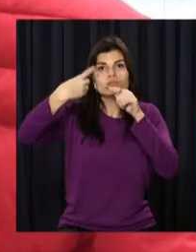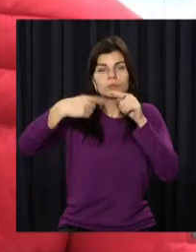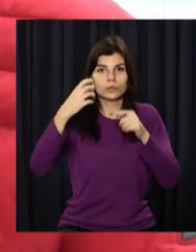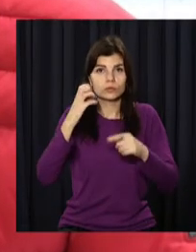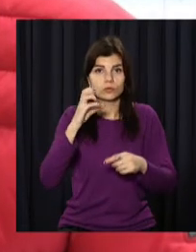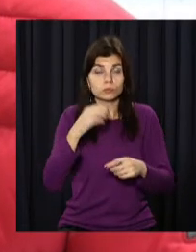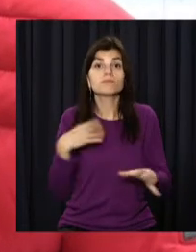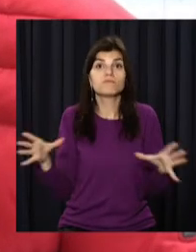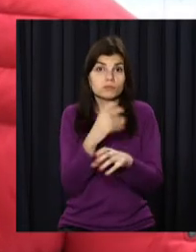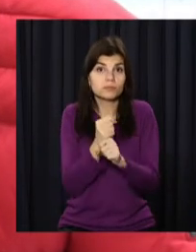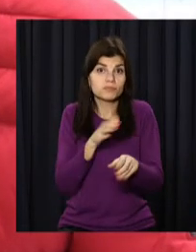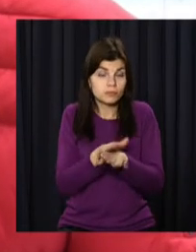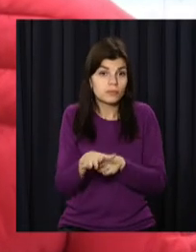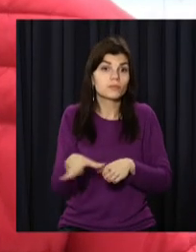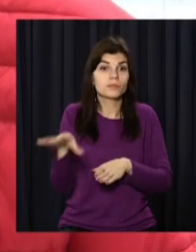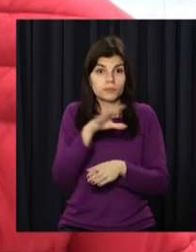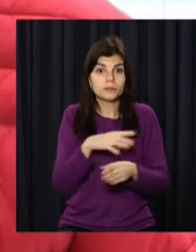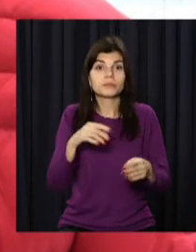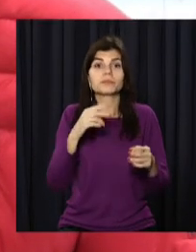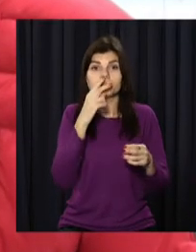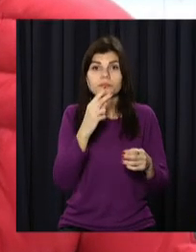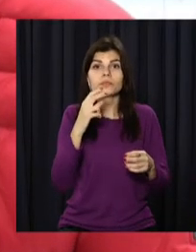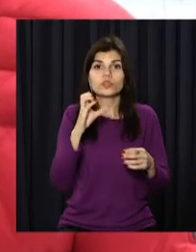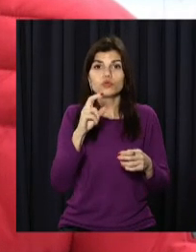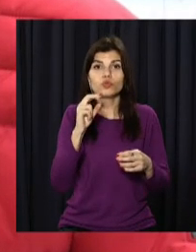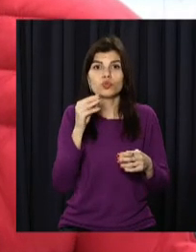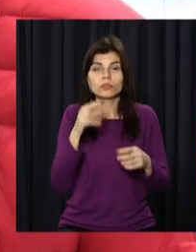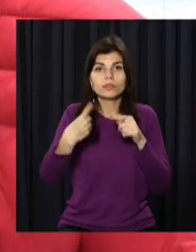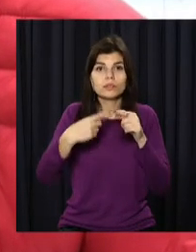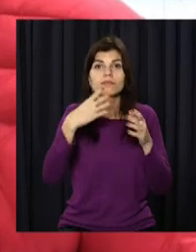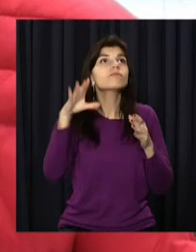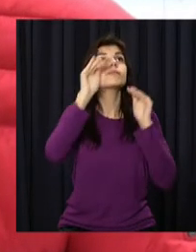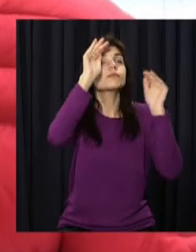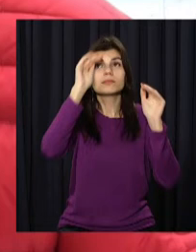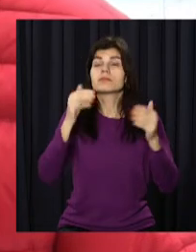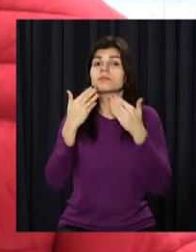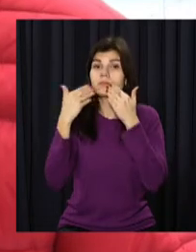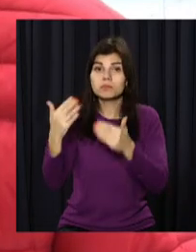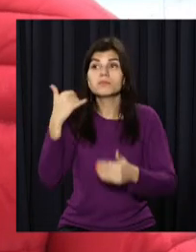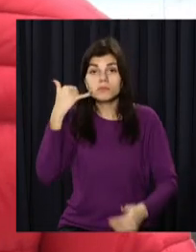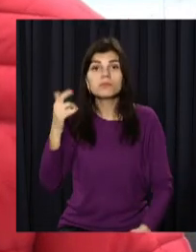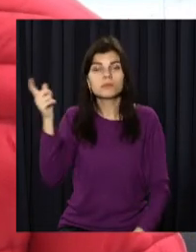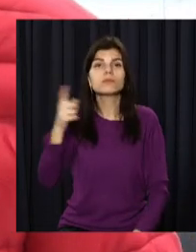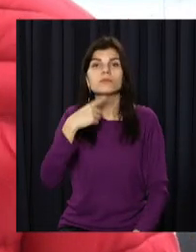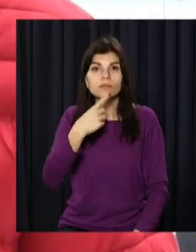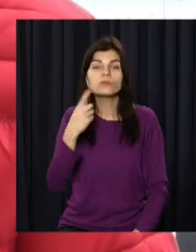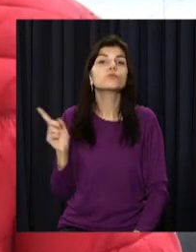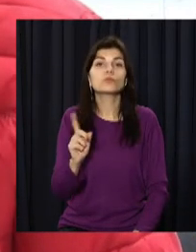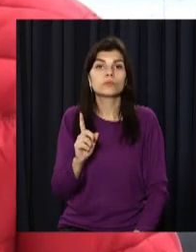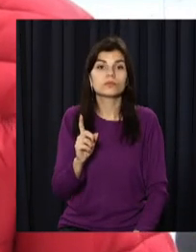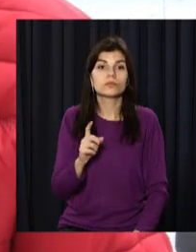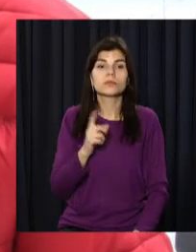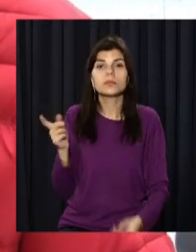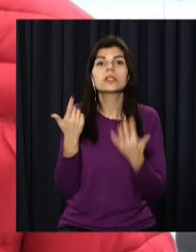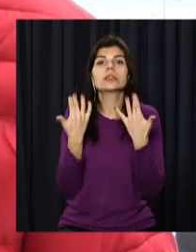це зробили, всі квартири скинули показання счетчиків, але в момент, коли ми їм дзвонимо, вони говорять, що там